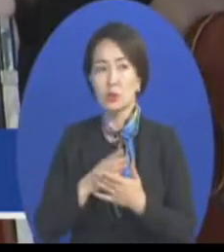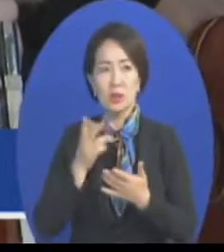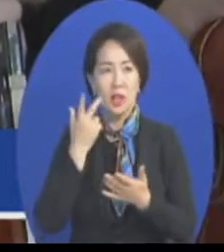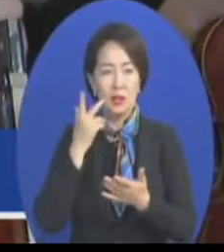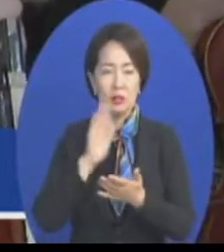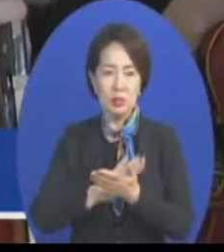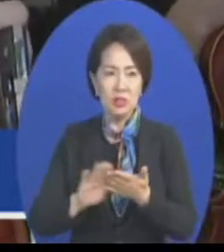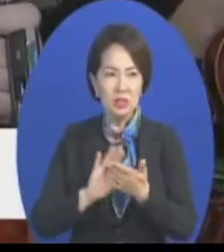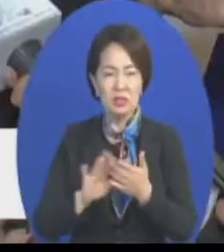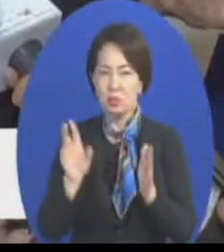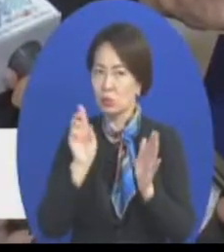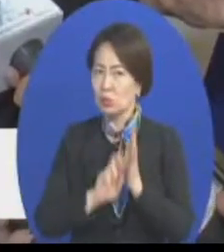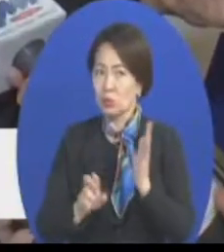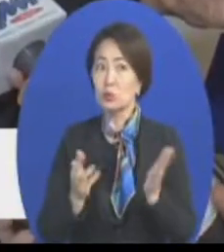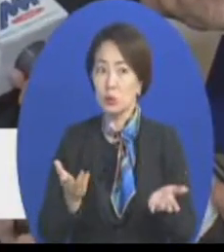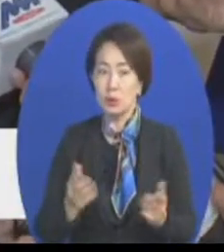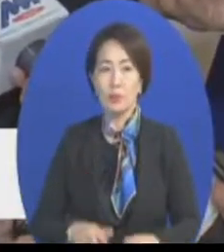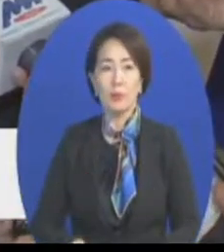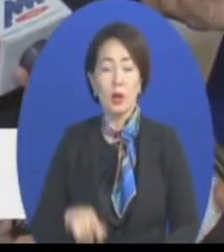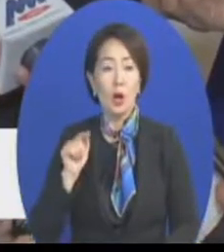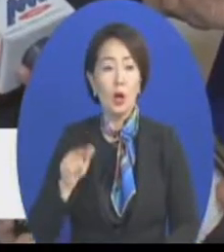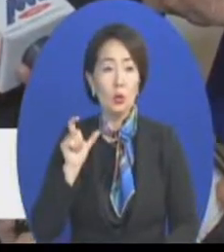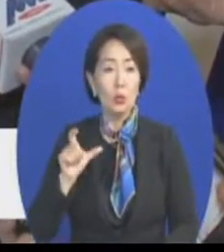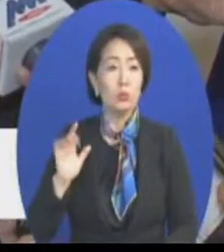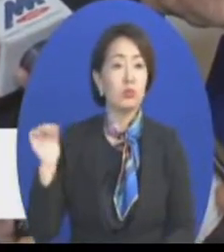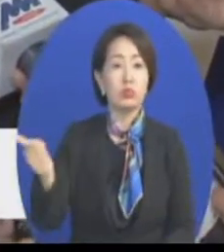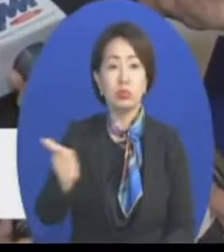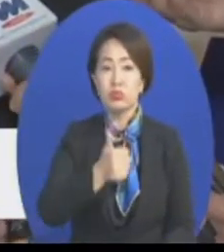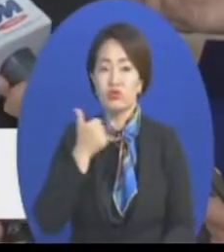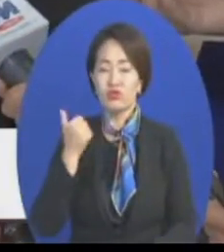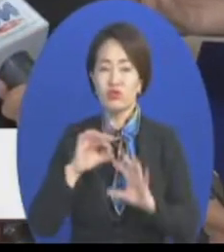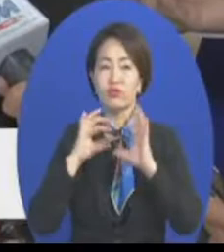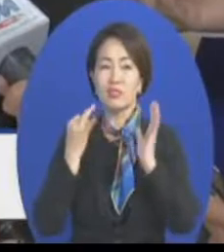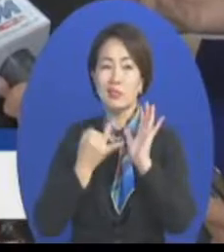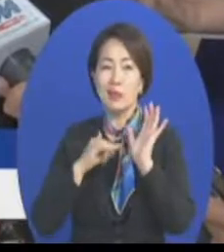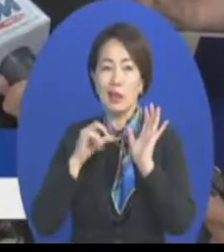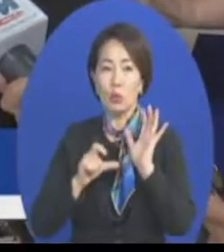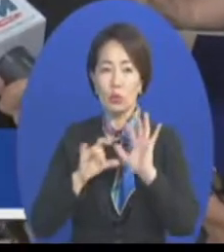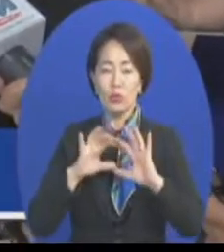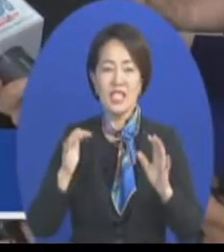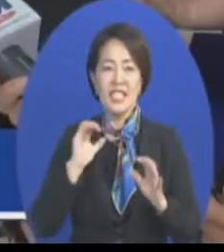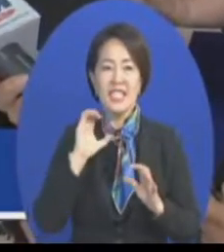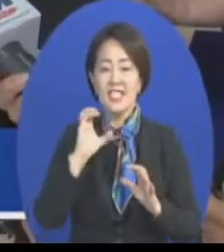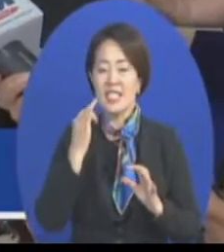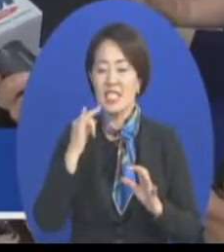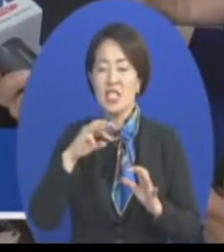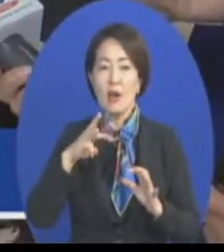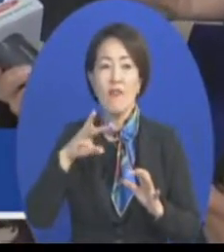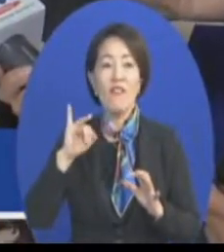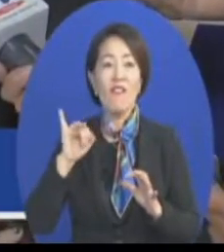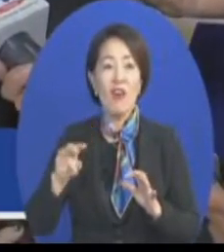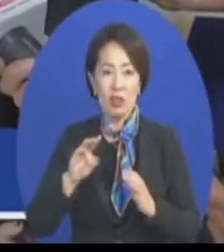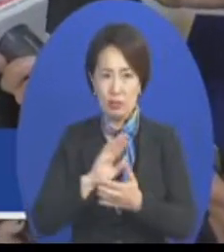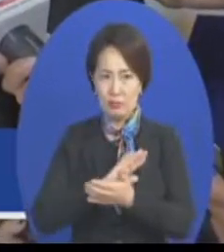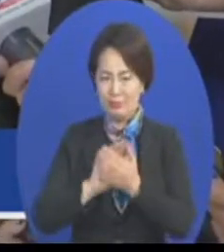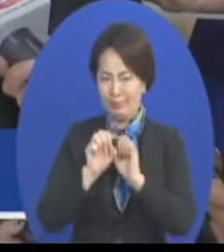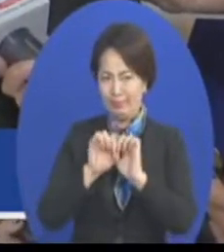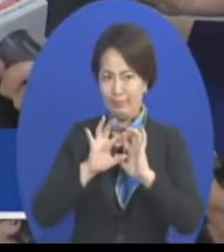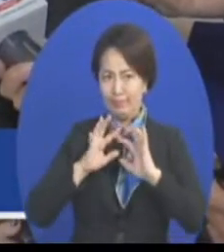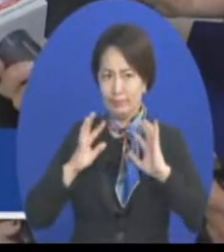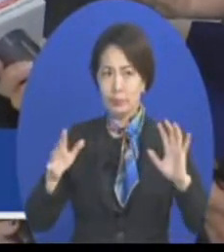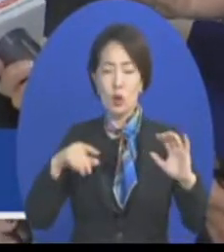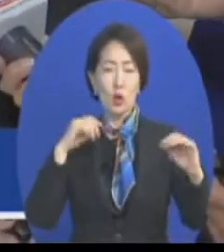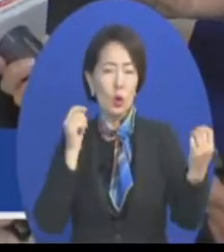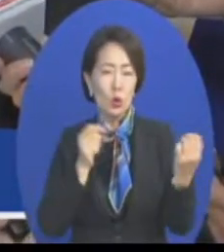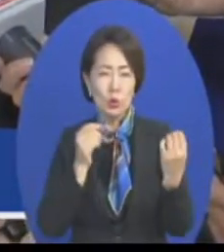тэр болгон шинжилж боломжгүй байдаг. Энд бол 70 хүний бүрэлдэхүүнтэй симфон найрал хөгжим байгаа. Тэгэхээр хөгжим зэмсэг шинжилтээр бол яг